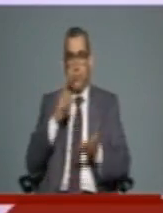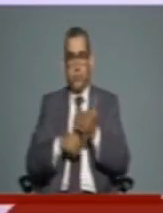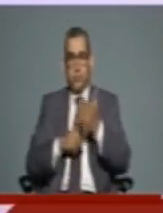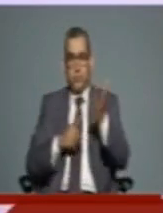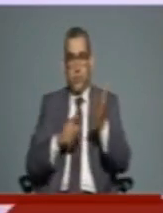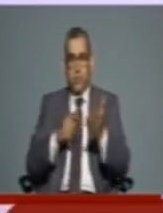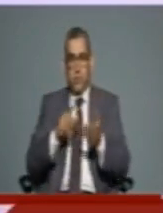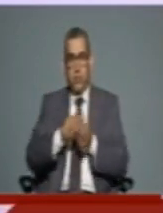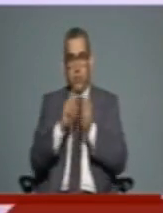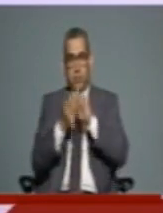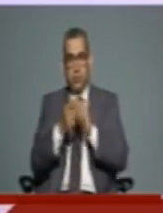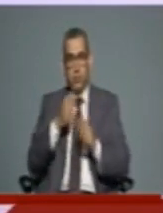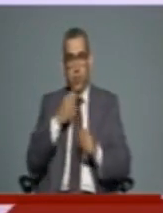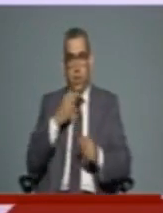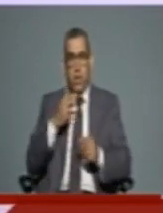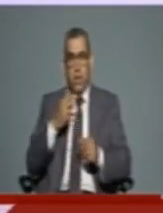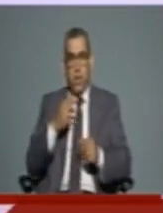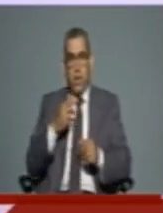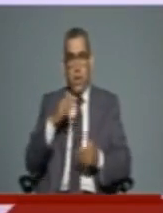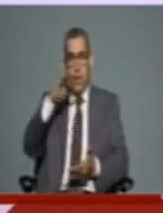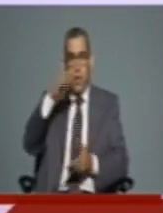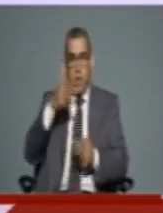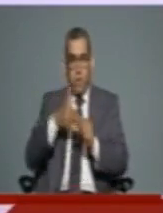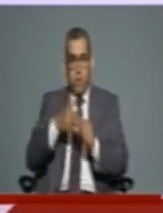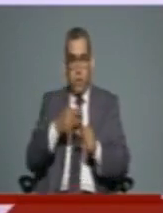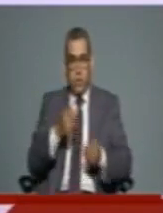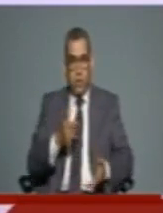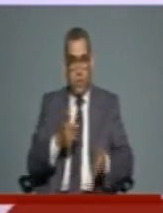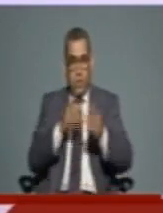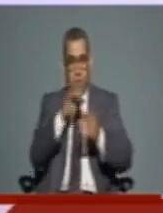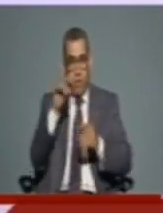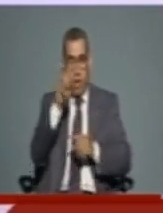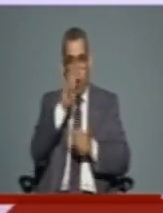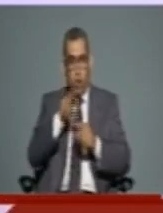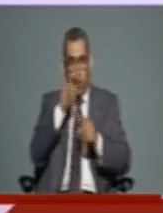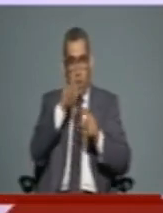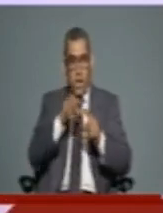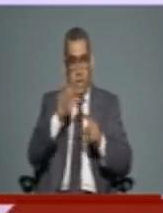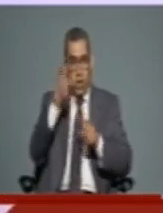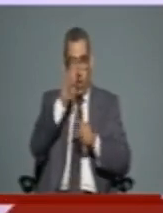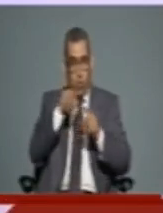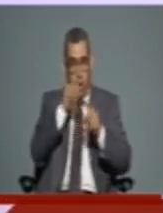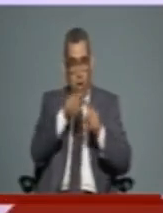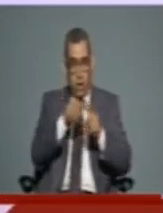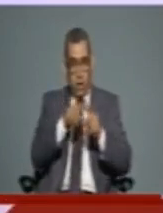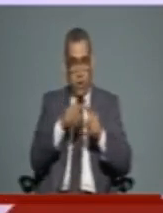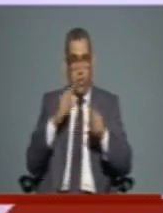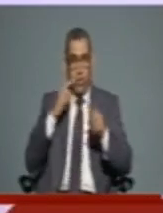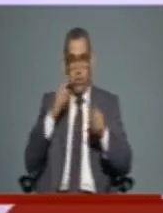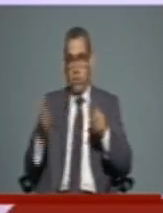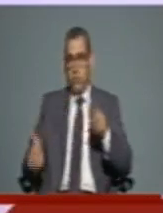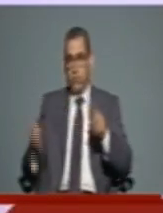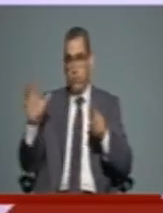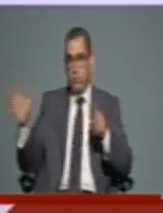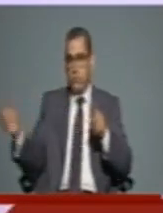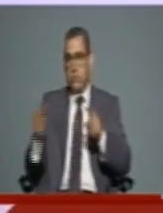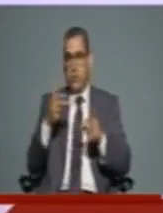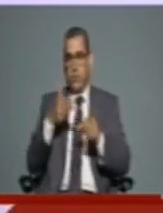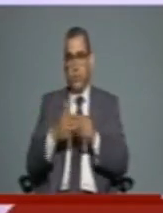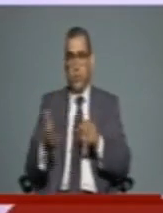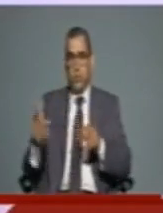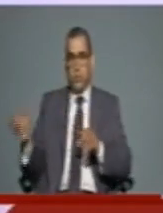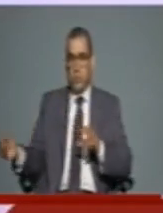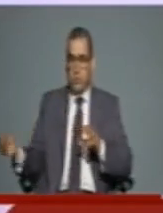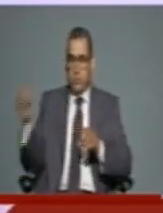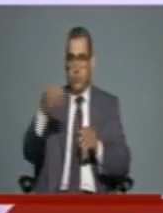الدولار البرميل يكسر ال $100 او $90 السكر مهما جاب ثمن تحويله